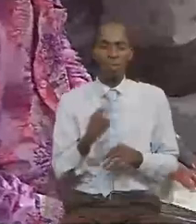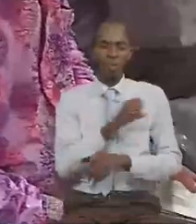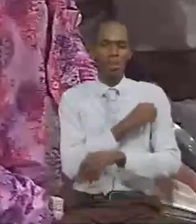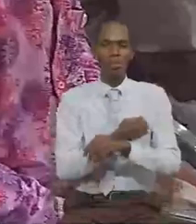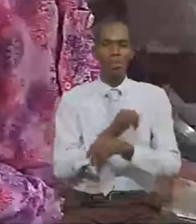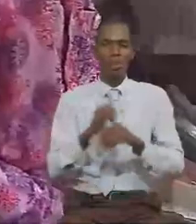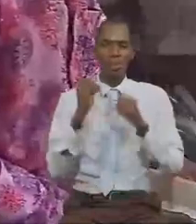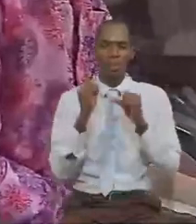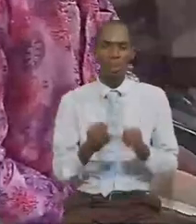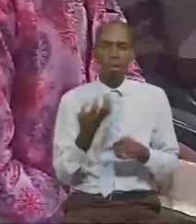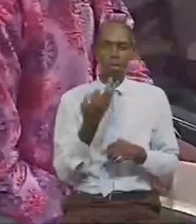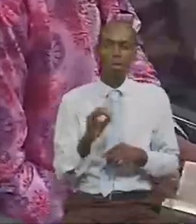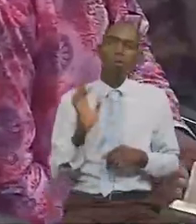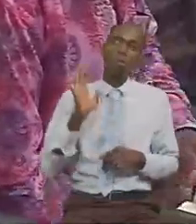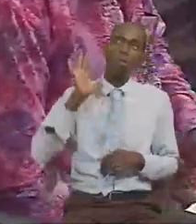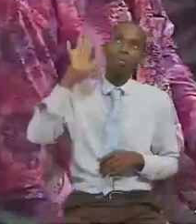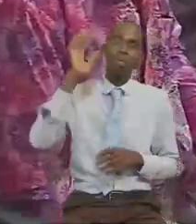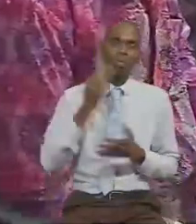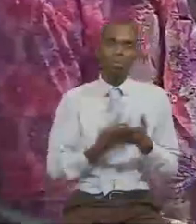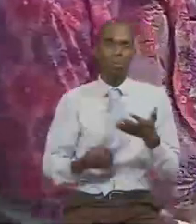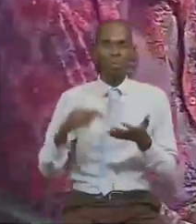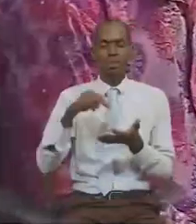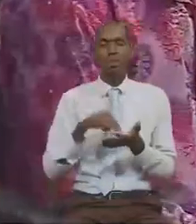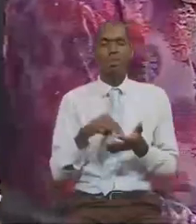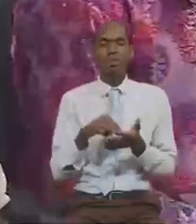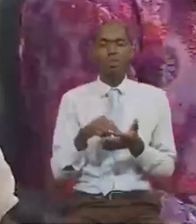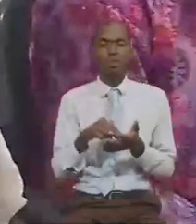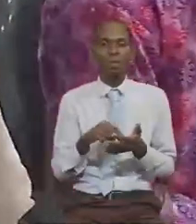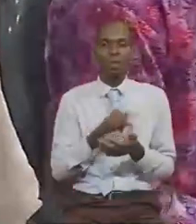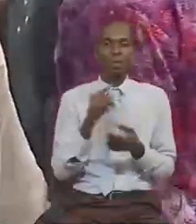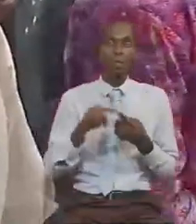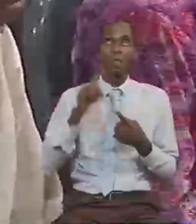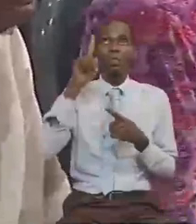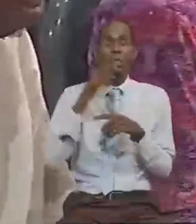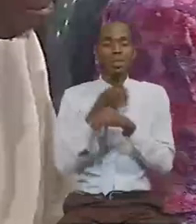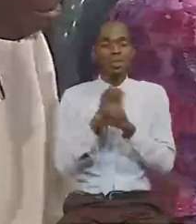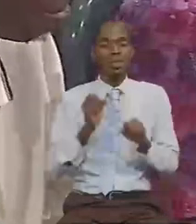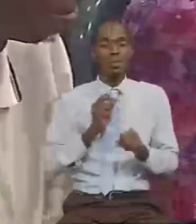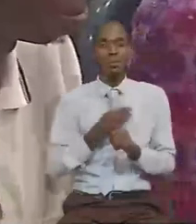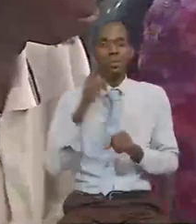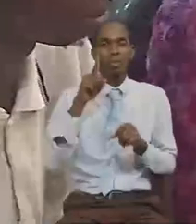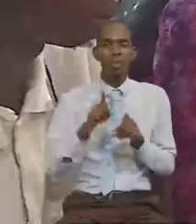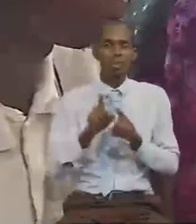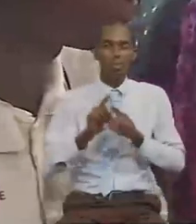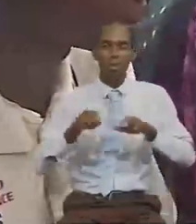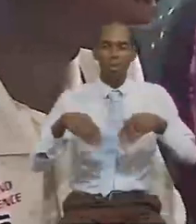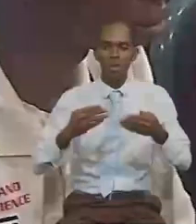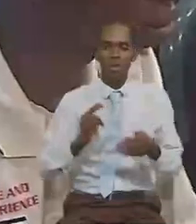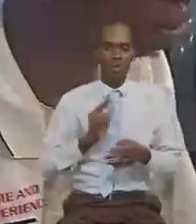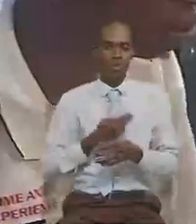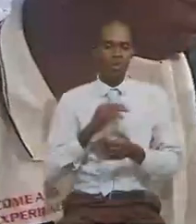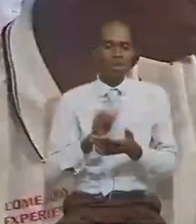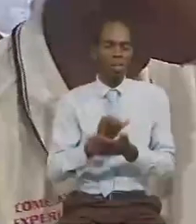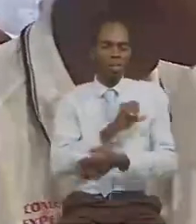de fortification de sa résurrection. Quand il nous sauve, il nous donnera aussi la puissance